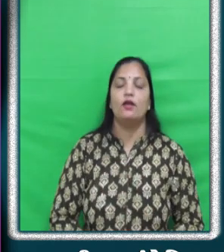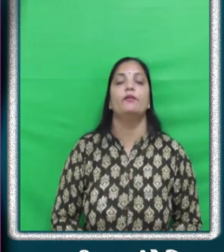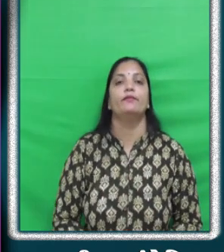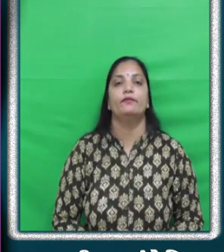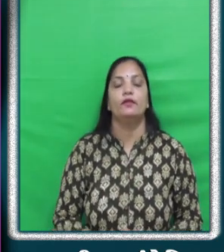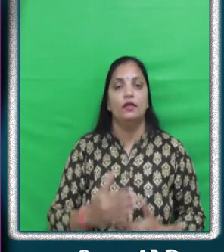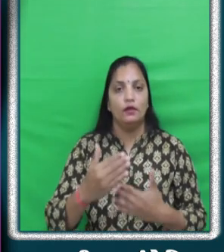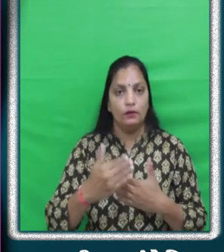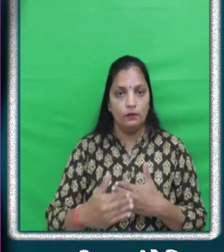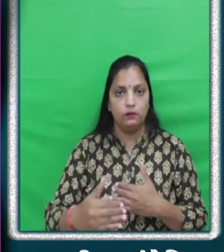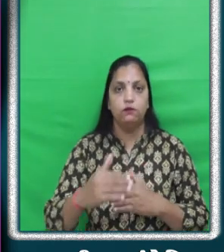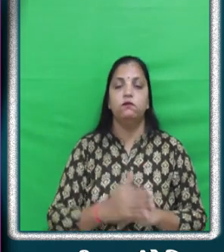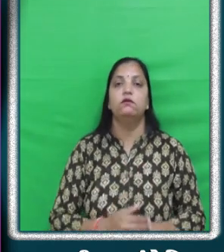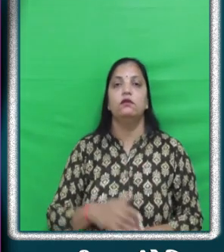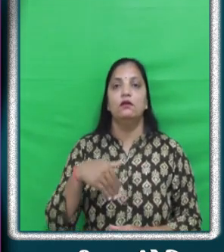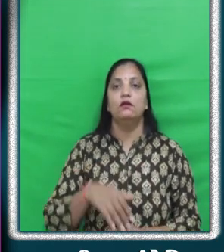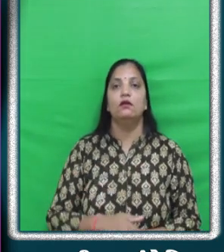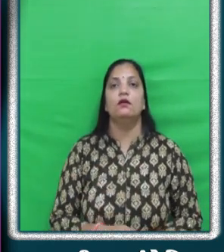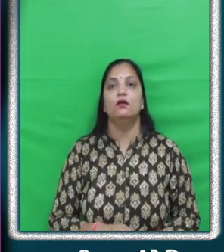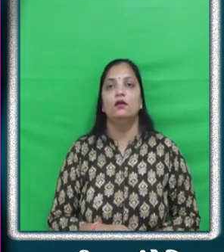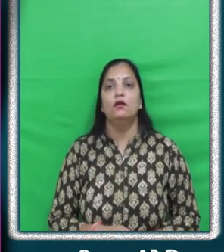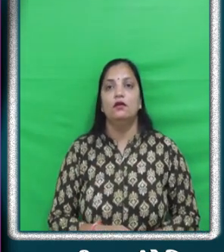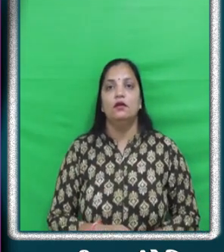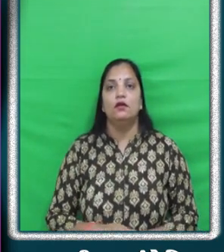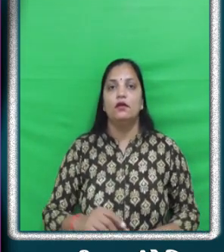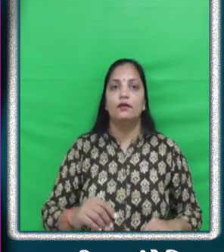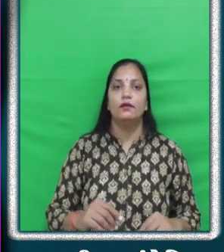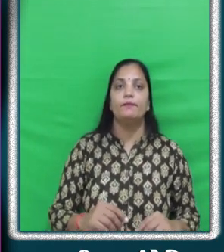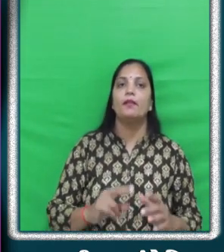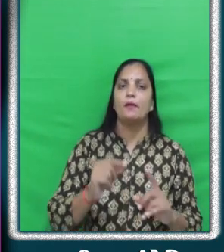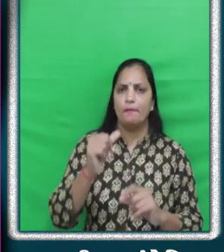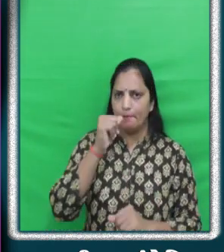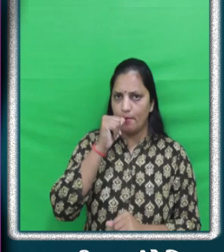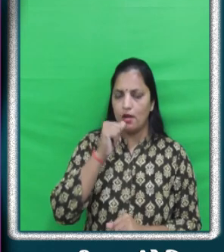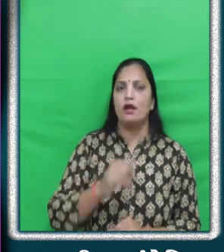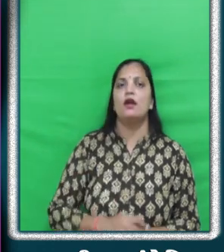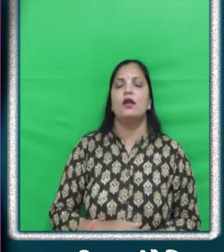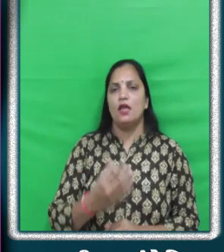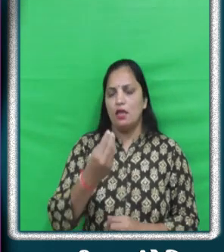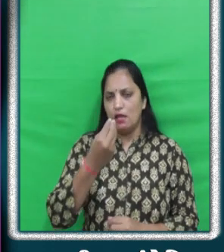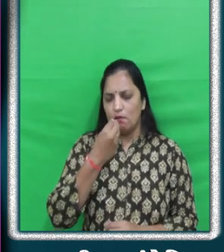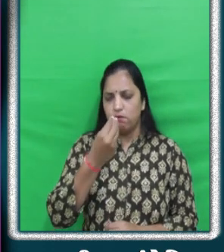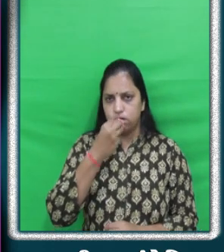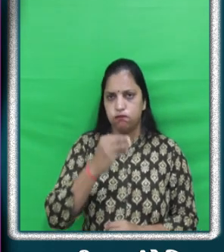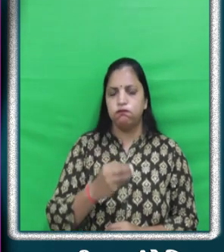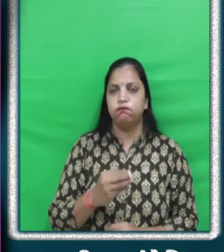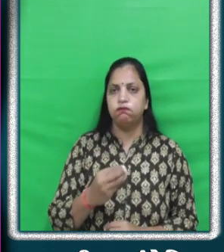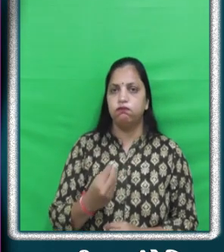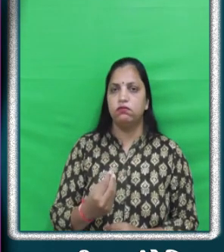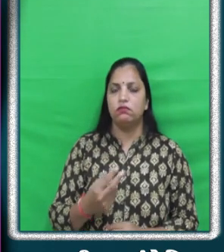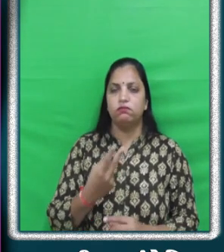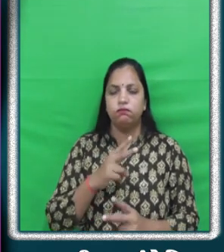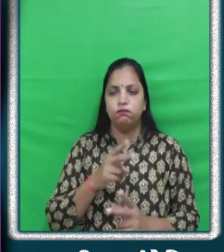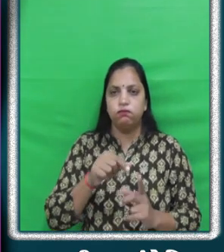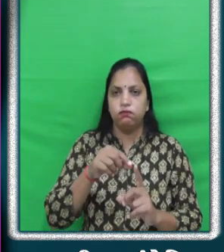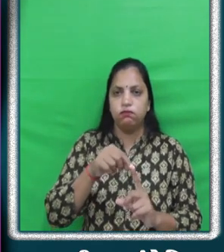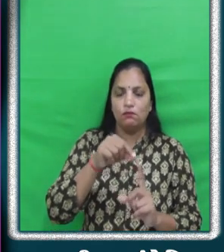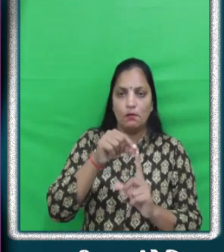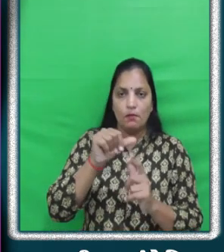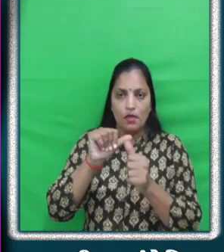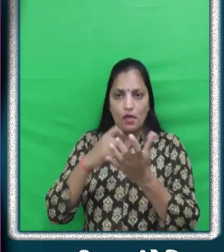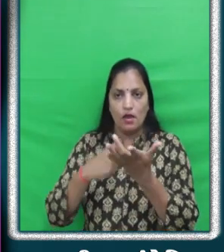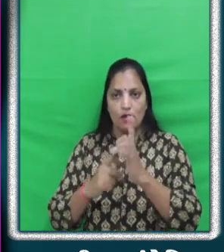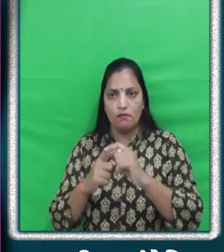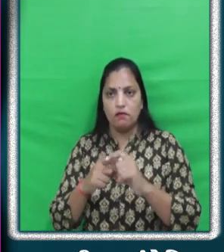પરિવહન તંત્ર આવેલું છે, જે આ ખનિજ ક્ષારો, પાણી, ખોરાકનું વહન દરેક ભાગની